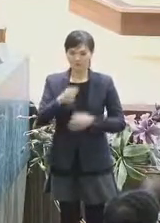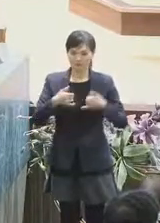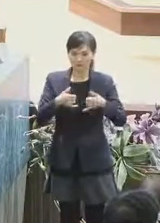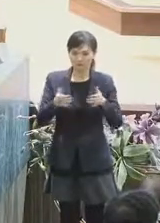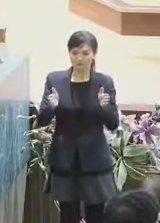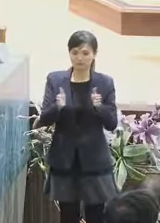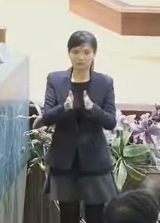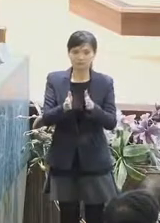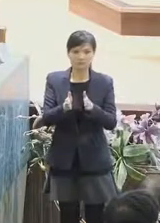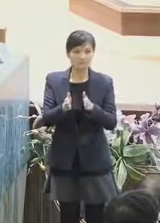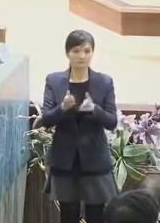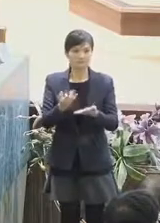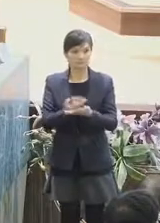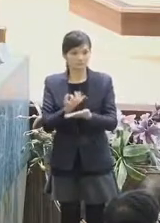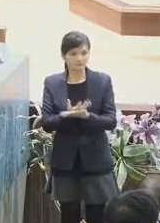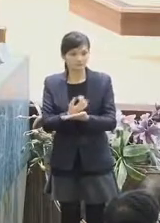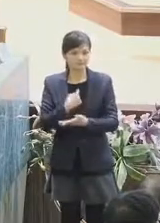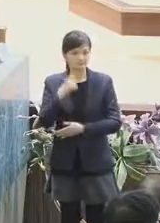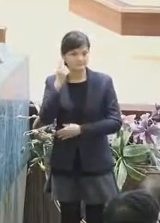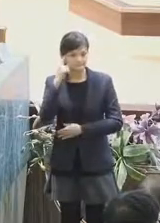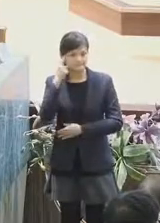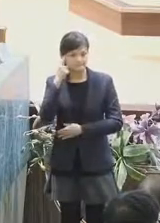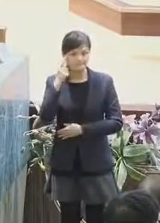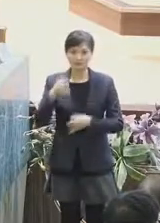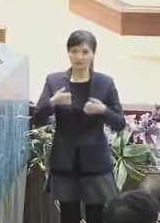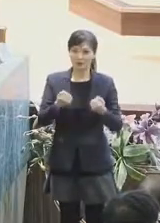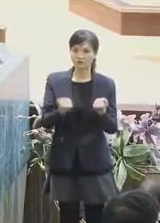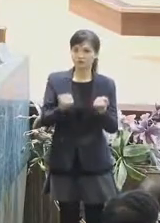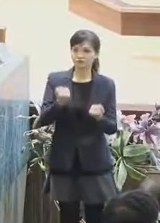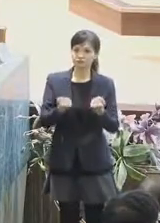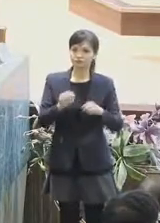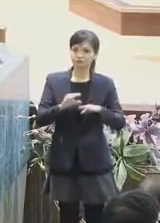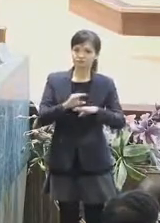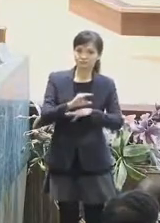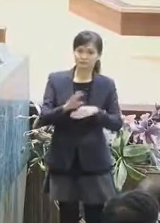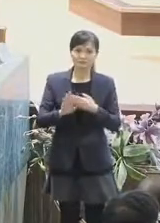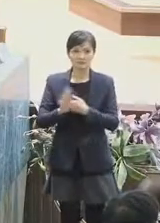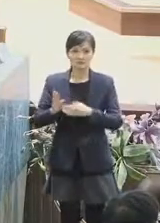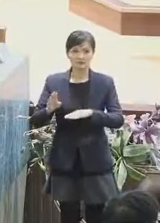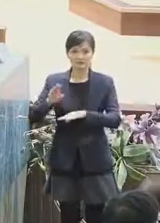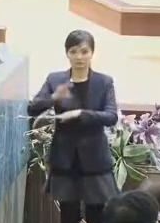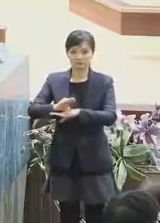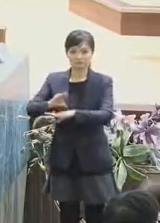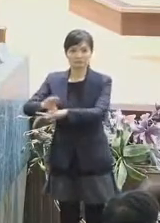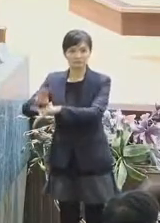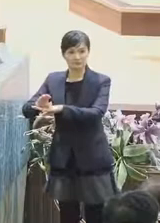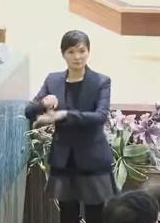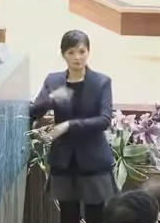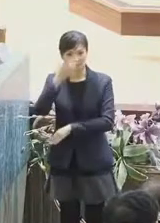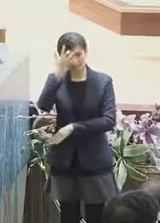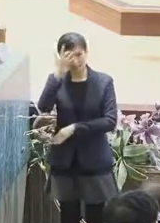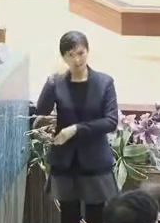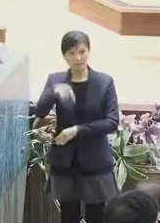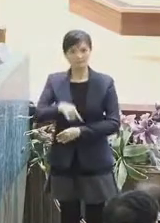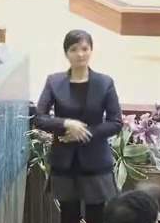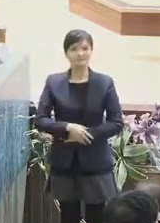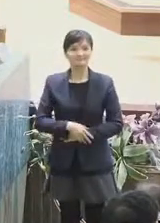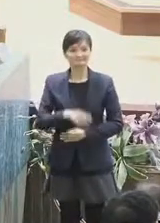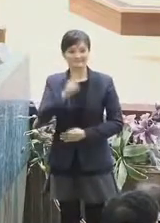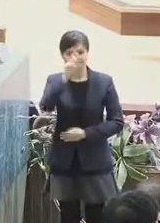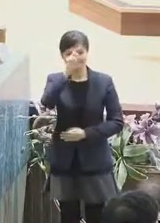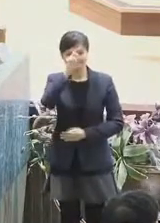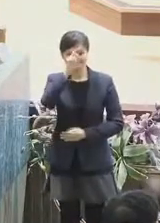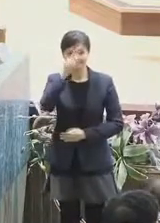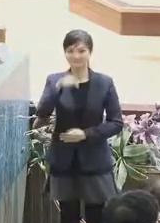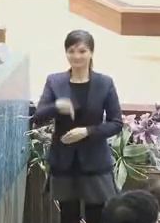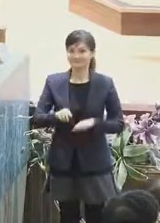那古迹的地方当然不管是道路的行驶或者是其他车辆的停放都是一个比较大的问题。那所以希望说